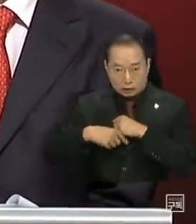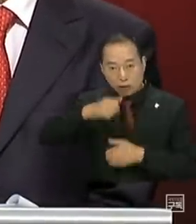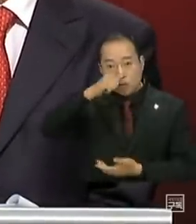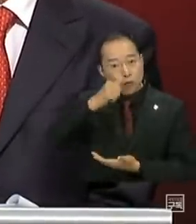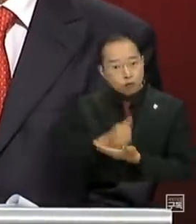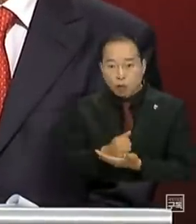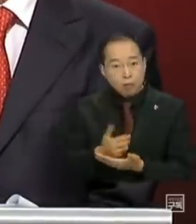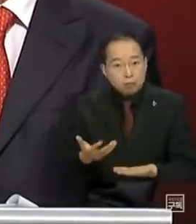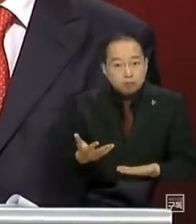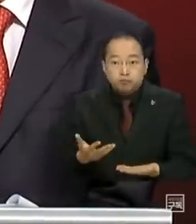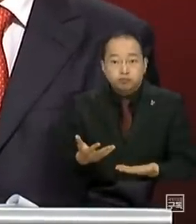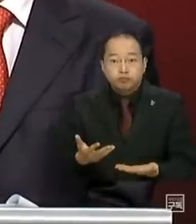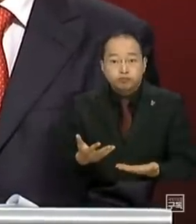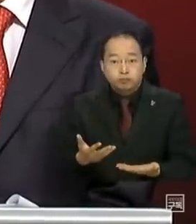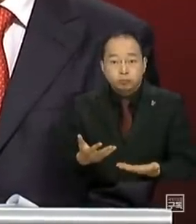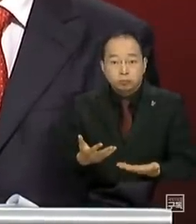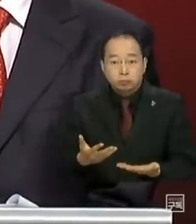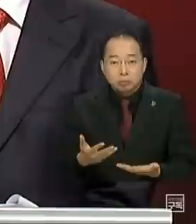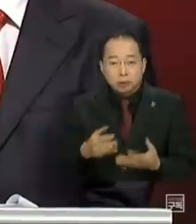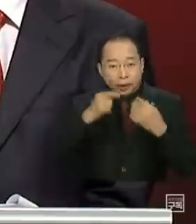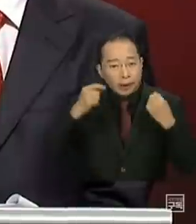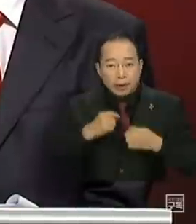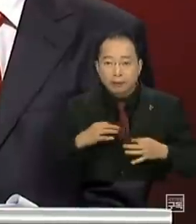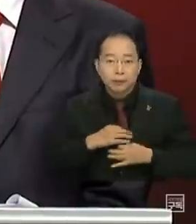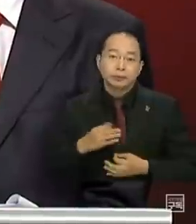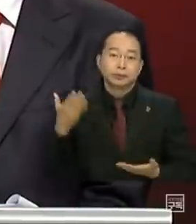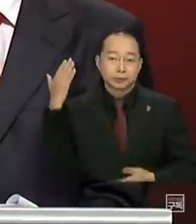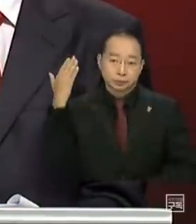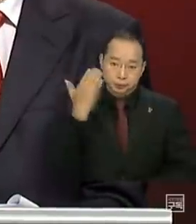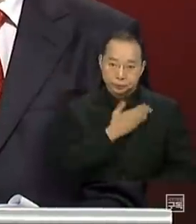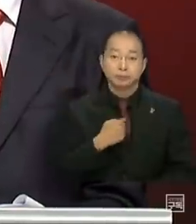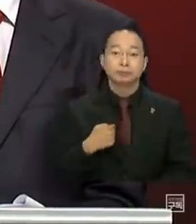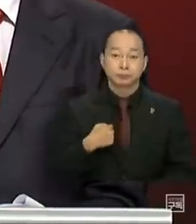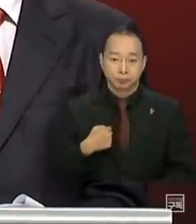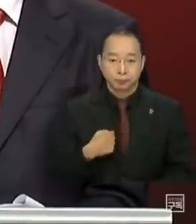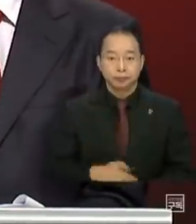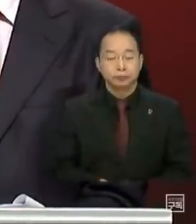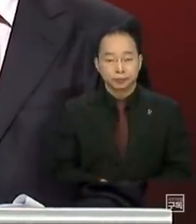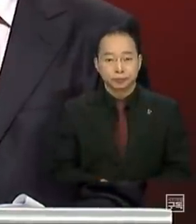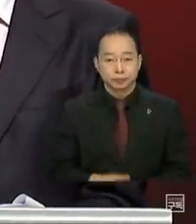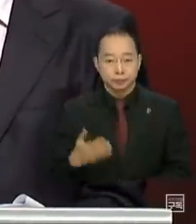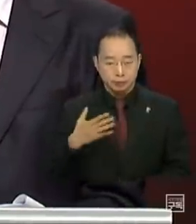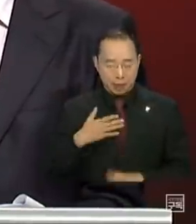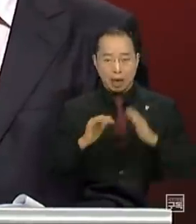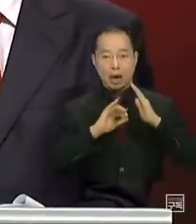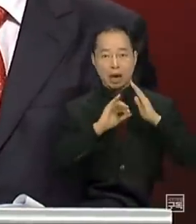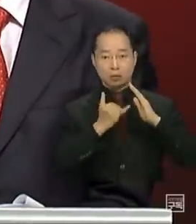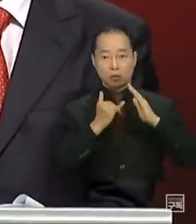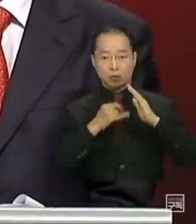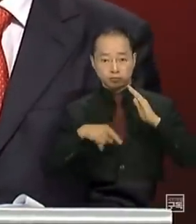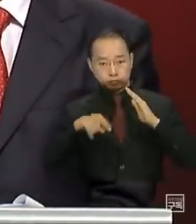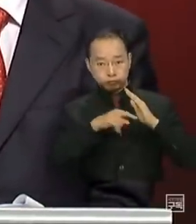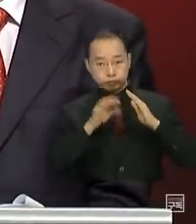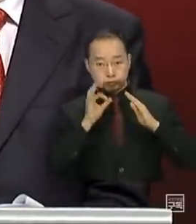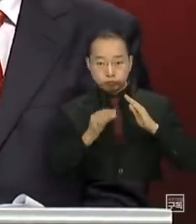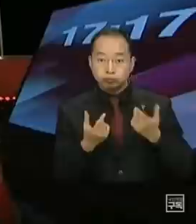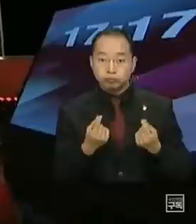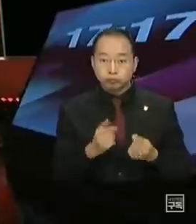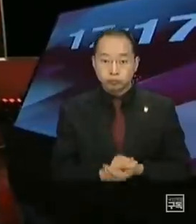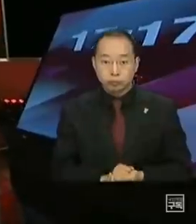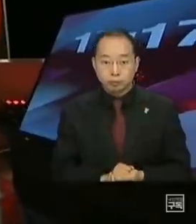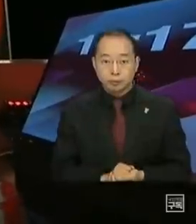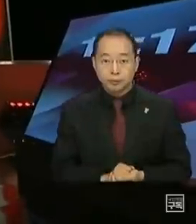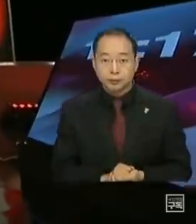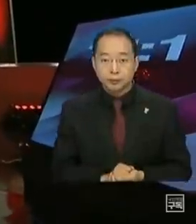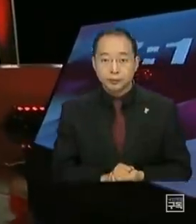브라이버리 스캔들은 없는 셈이 됐죠. 그리고 저희 가족 문제도 그렇습니다.